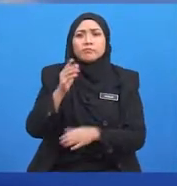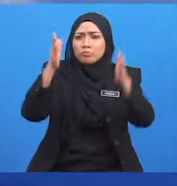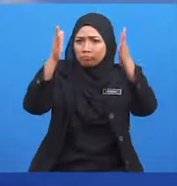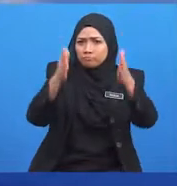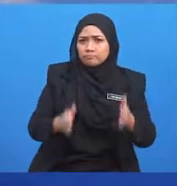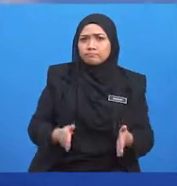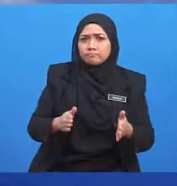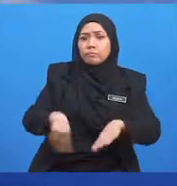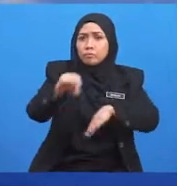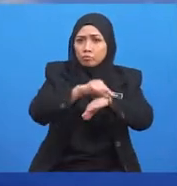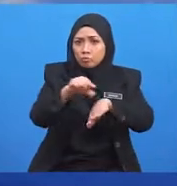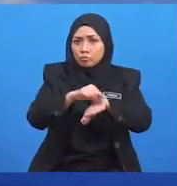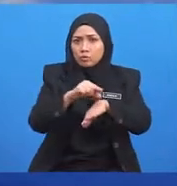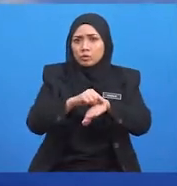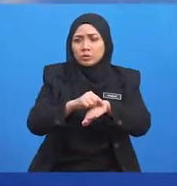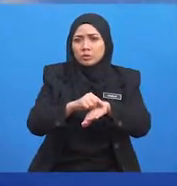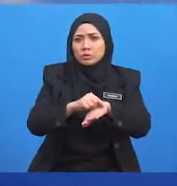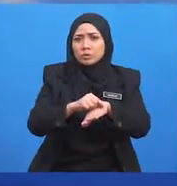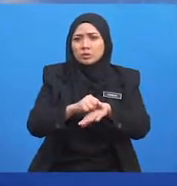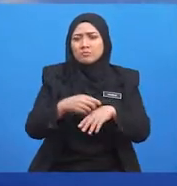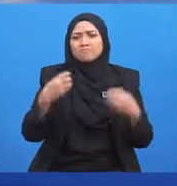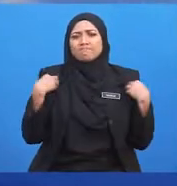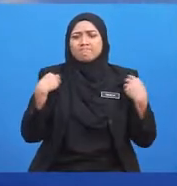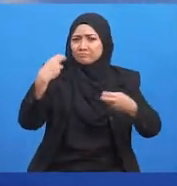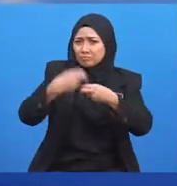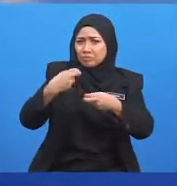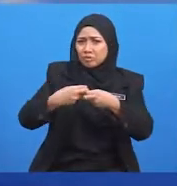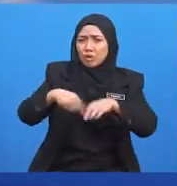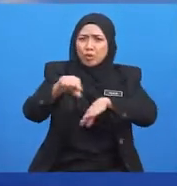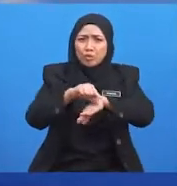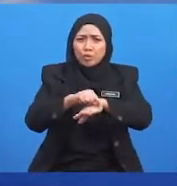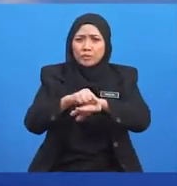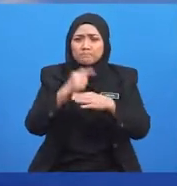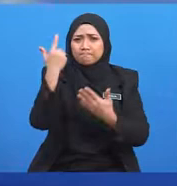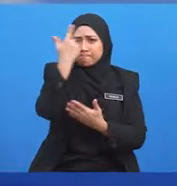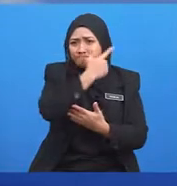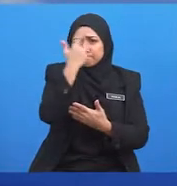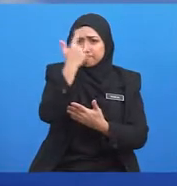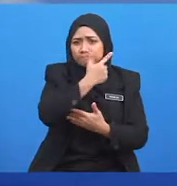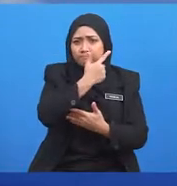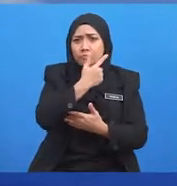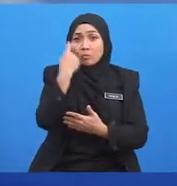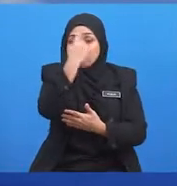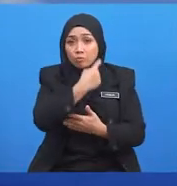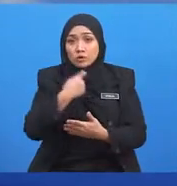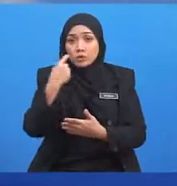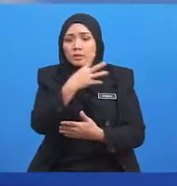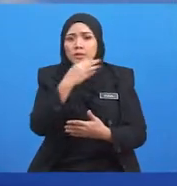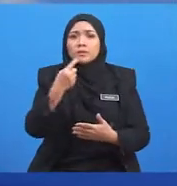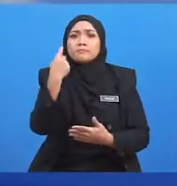menghadapi kesukaran menggunakan pelindung muka dan mulut pada waktu yang